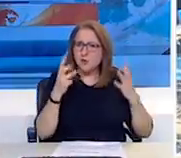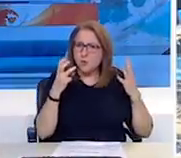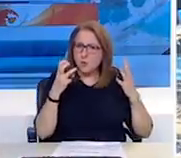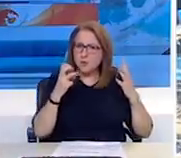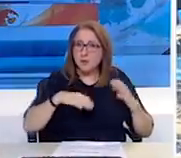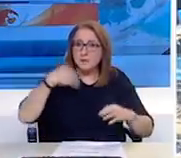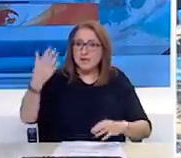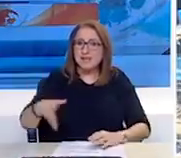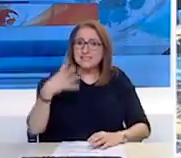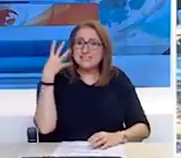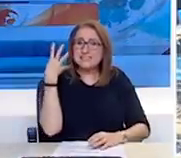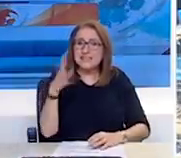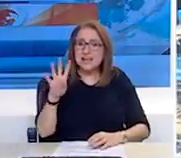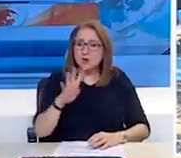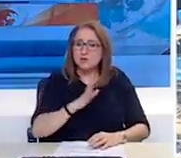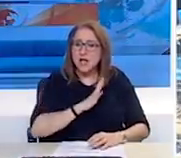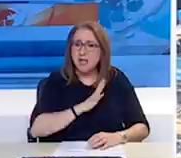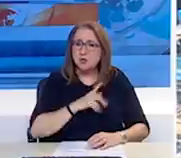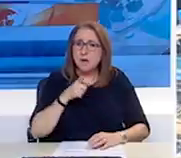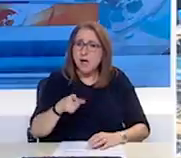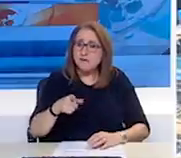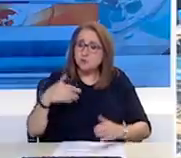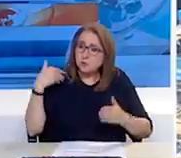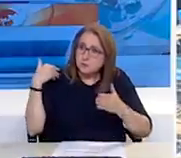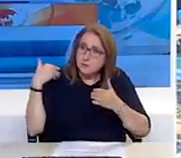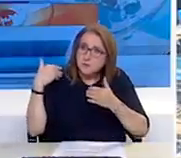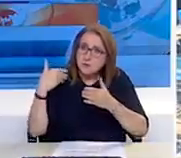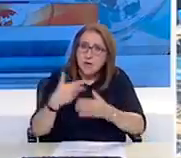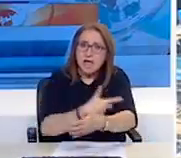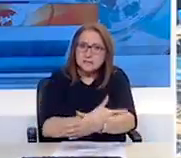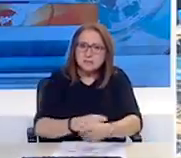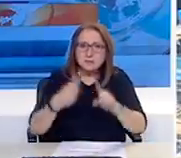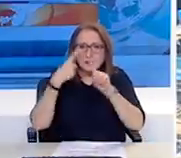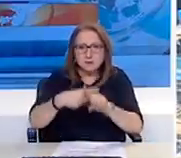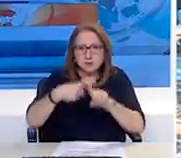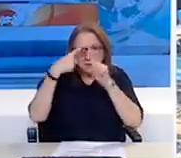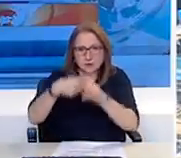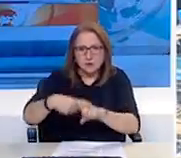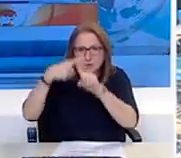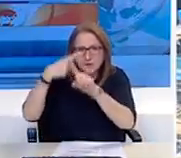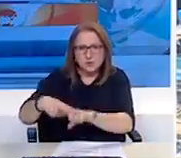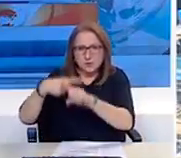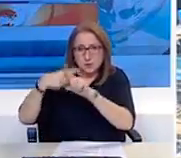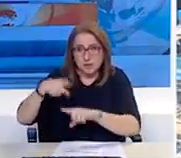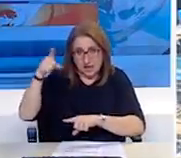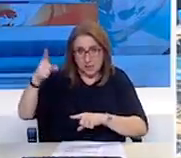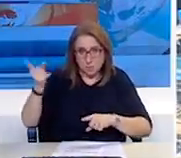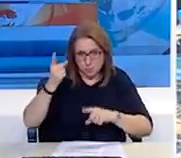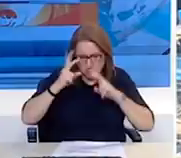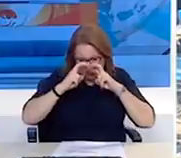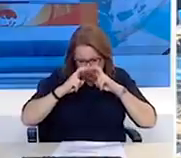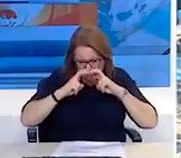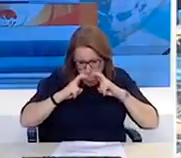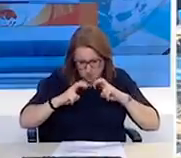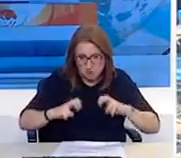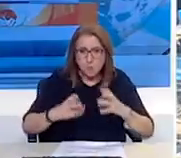έφτασαν περίπου 400, τα οποία είχαν παρατεταμένα θετικές μοριακές εξετάσεις. Εκεί κάνουν και πολύ εκτεταμένο εργαστηριακό έλεγχο και δεν ήξεραν πώς να